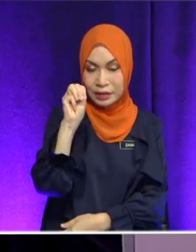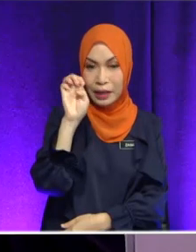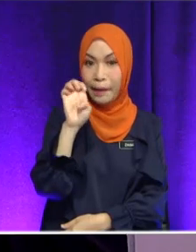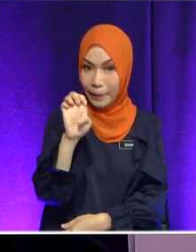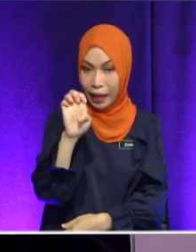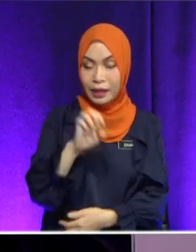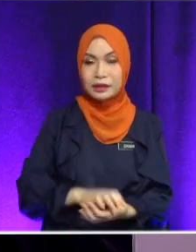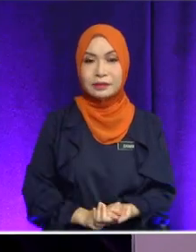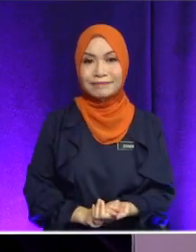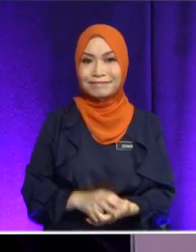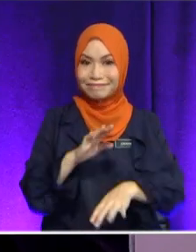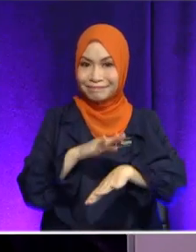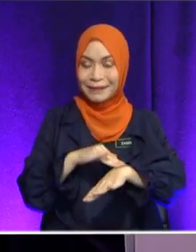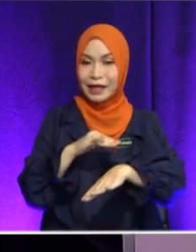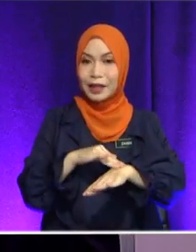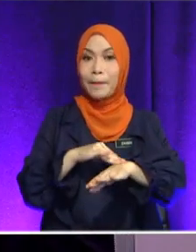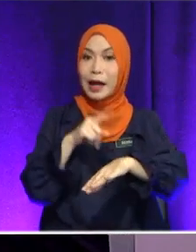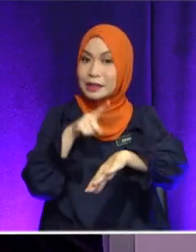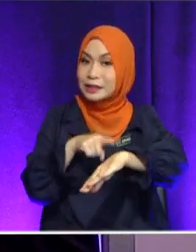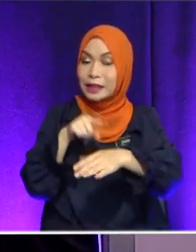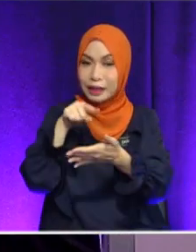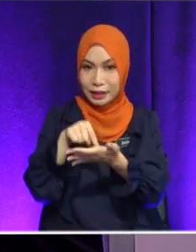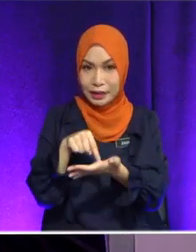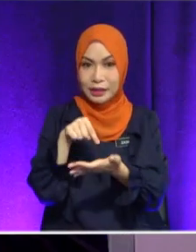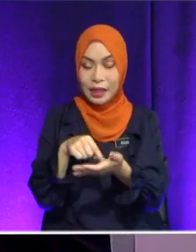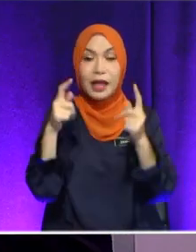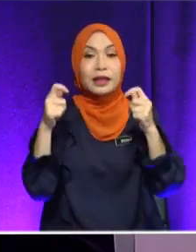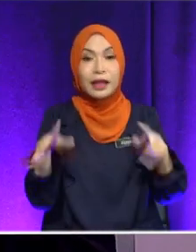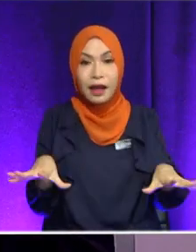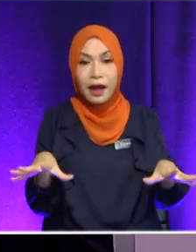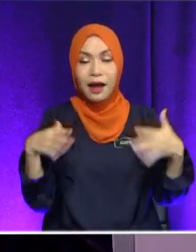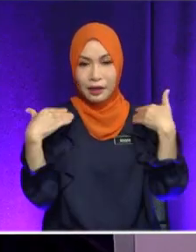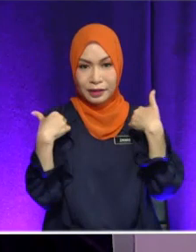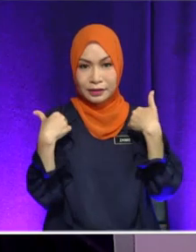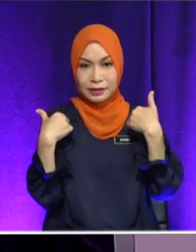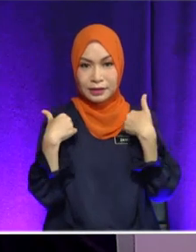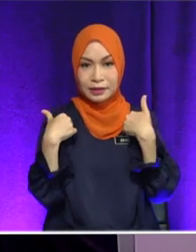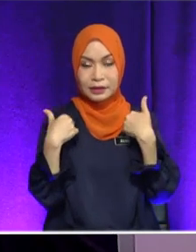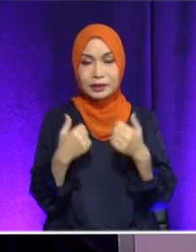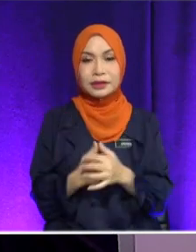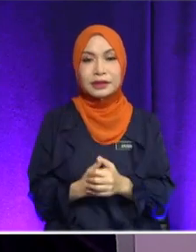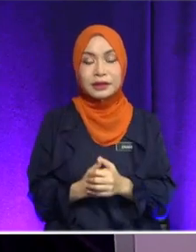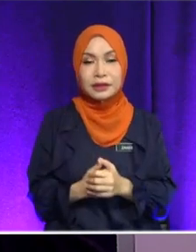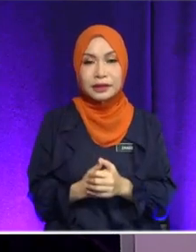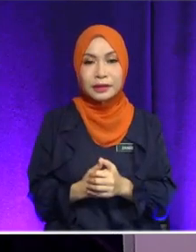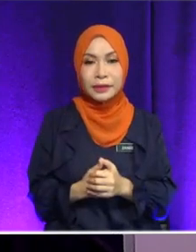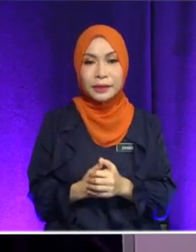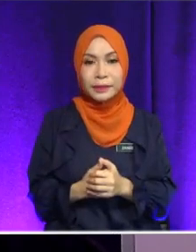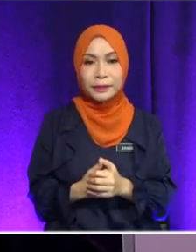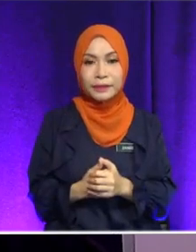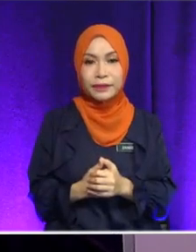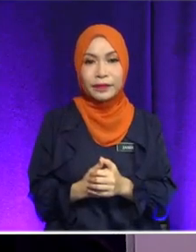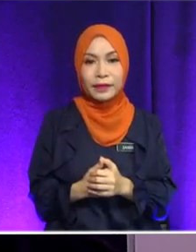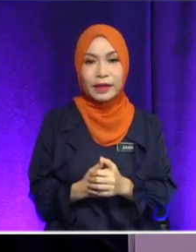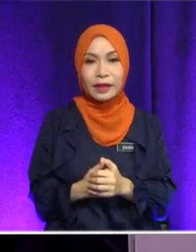aligasi ini juga telah wujud pada tahun tersebut 1907 1922 juga telah wujud pada